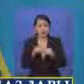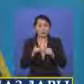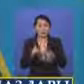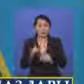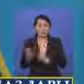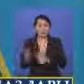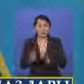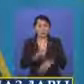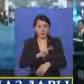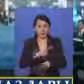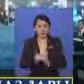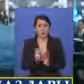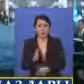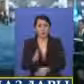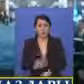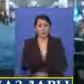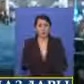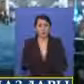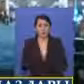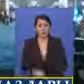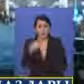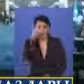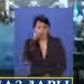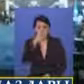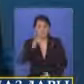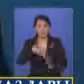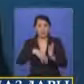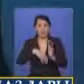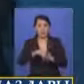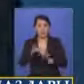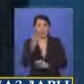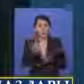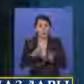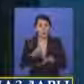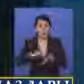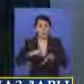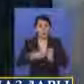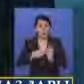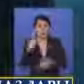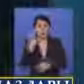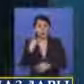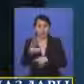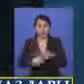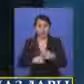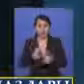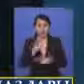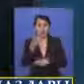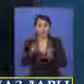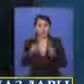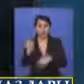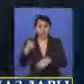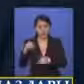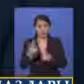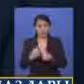жүйелі шаралар қабылдамақ. Биыл үздік индустриялық жоба аталымы бойынша Алматыдағы Келет кәсіпорны жеңімпаз